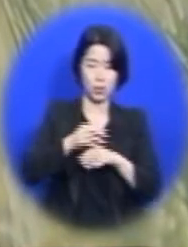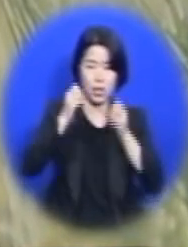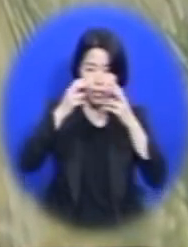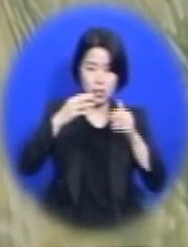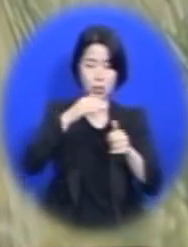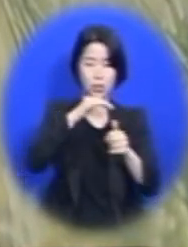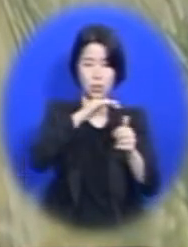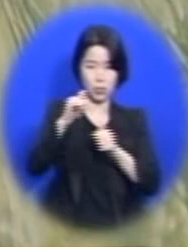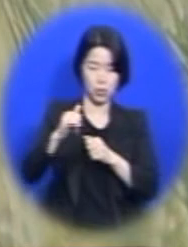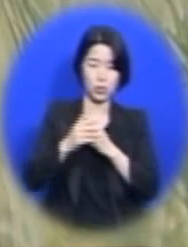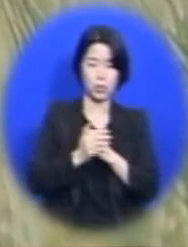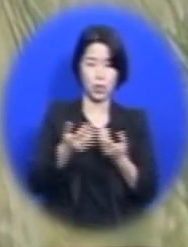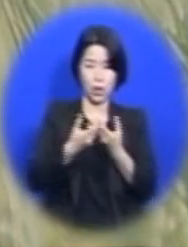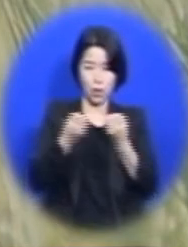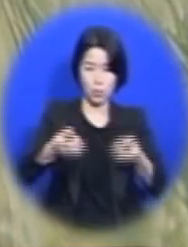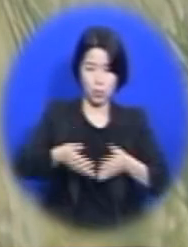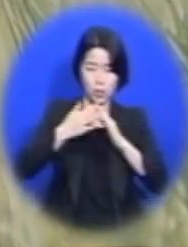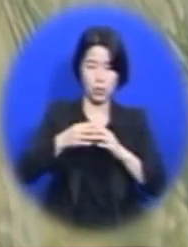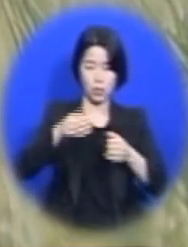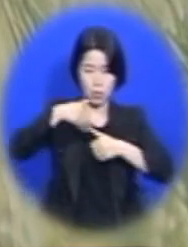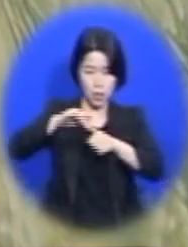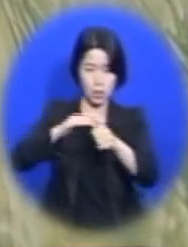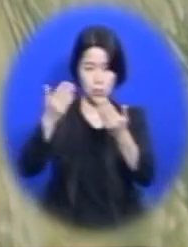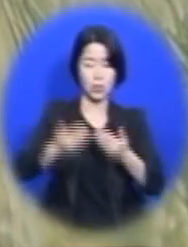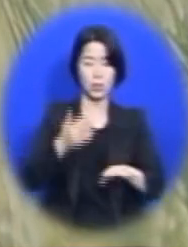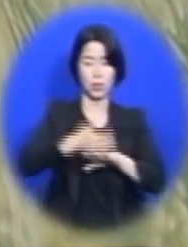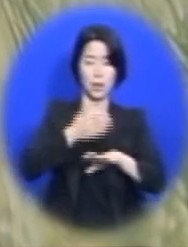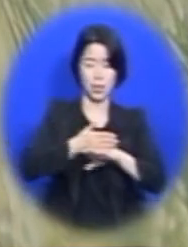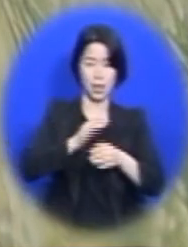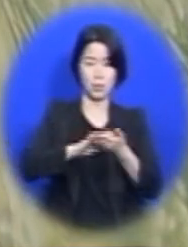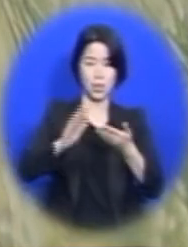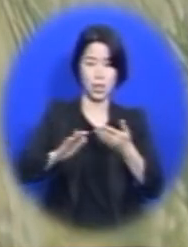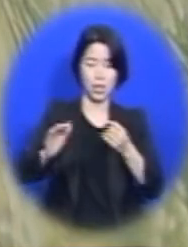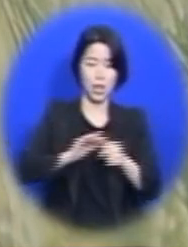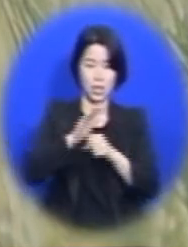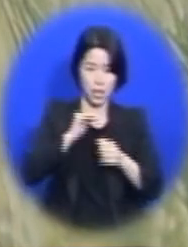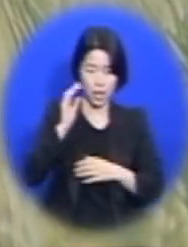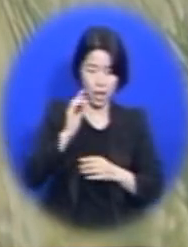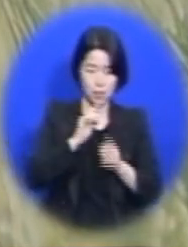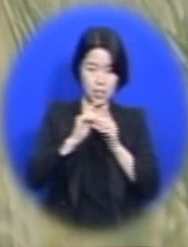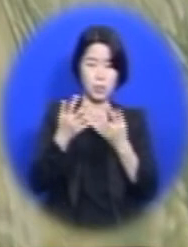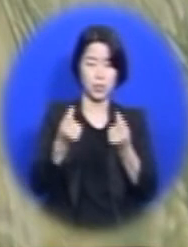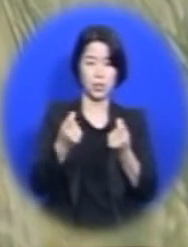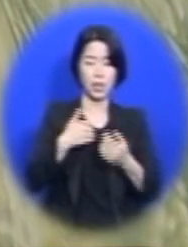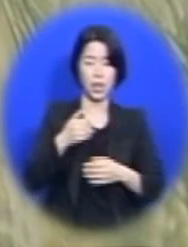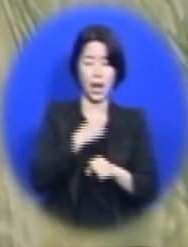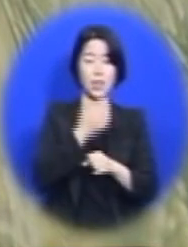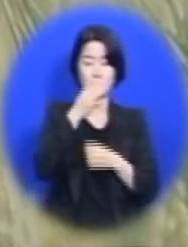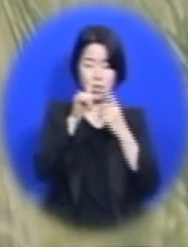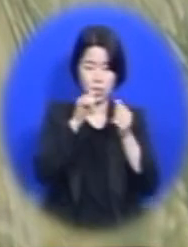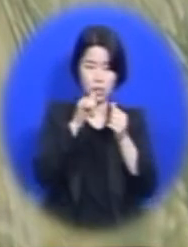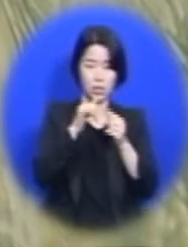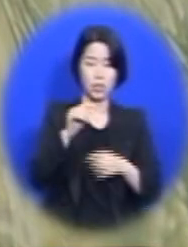이겨주셔서 불리개척교회로 파송 보내주신 것도 감사합니다. 찬양의 가사처럼 내가 할 수 있는 것은 오직